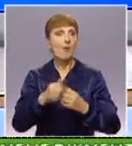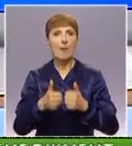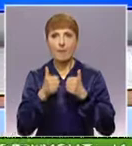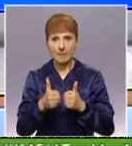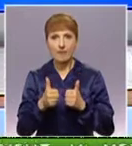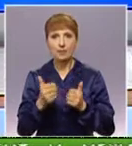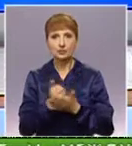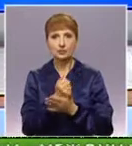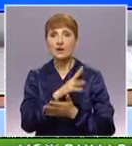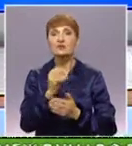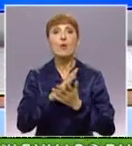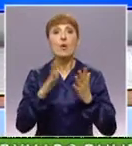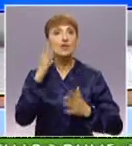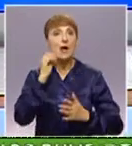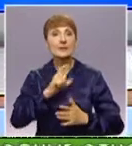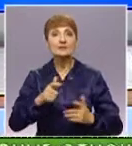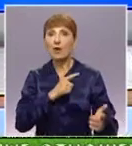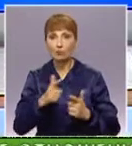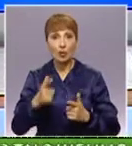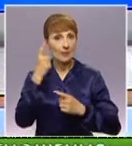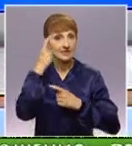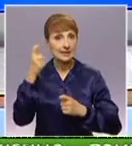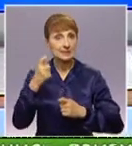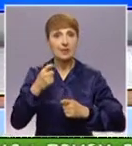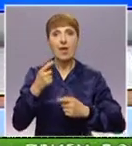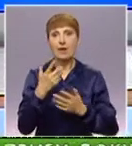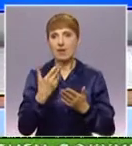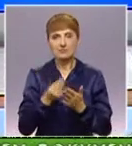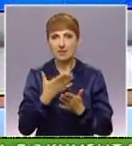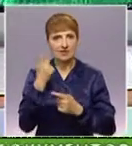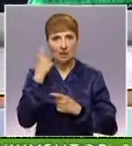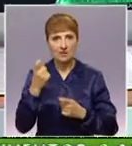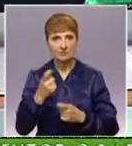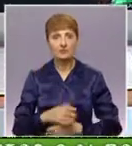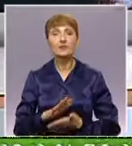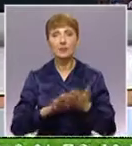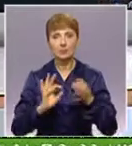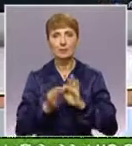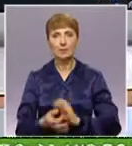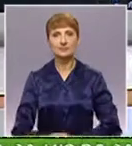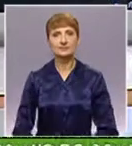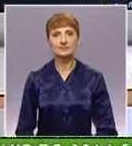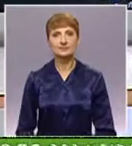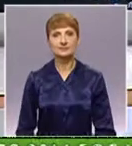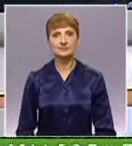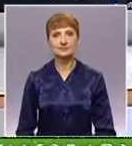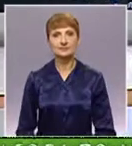себя оправдала. Все больше алматинцев готовы поделиться ценной информацией. Тахмина Молдыбекова с подробностями.